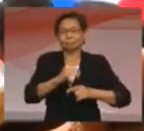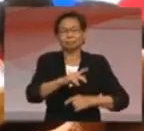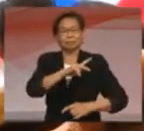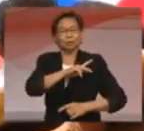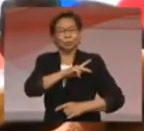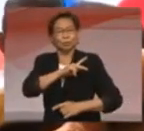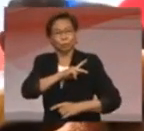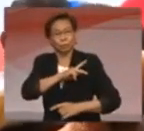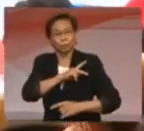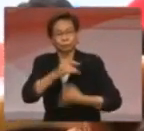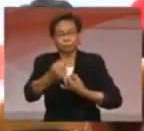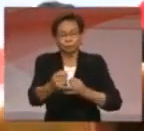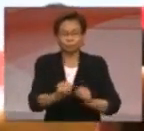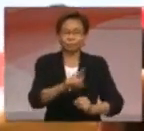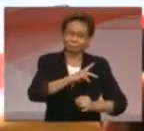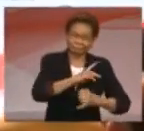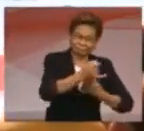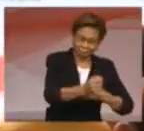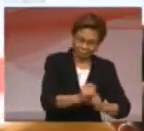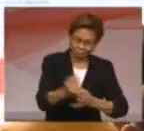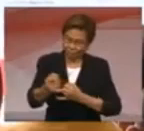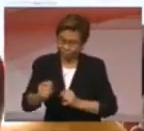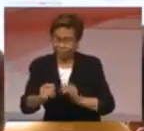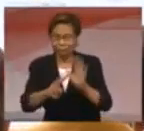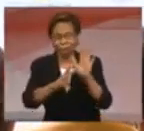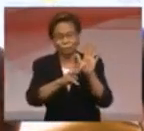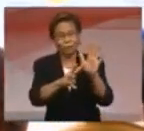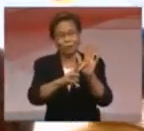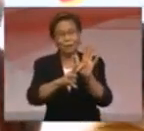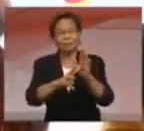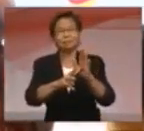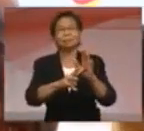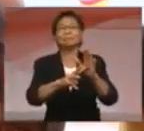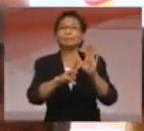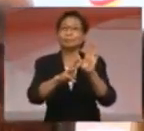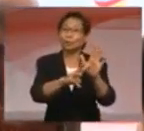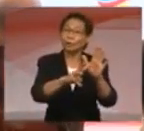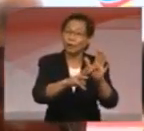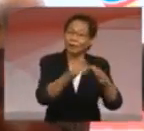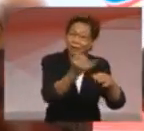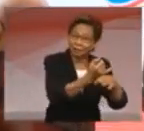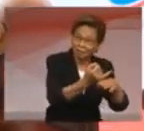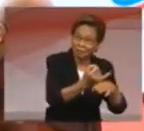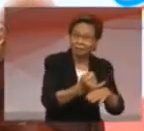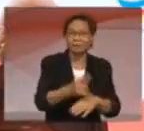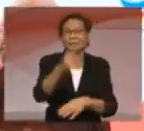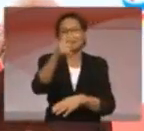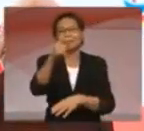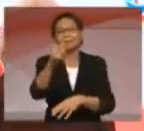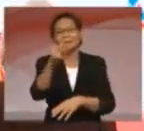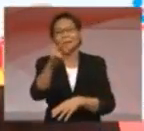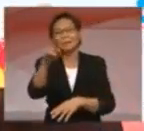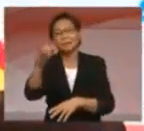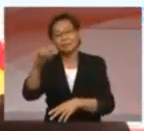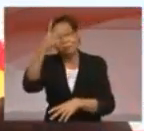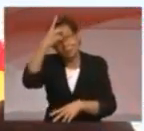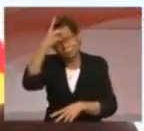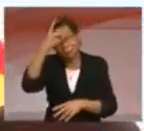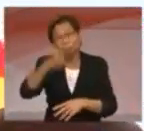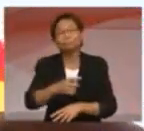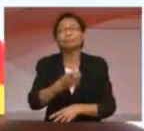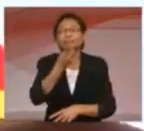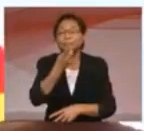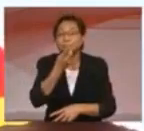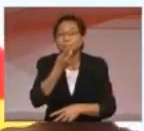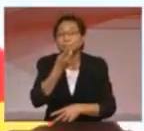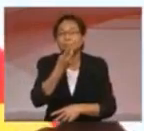Ketua-ketua jabatan, wakil-wakil industri, Tan Sri-Tan Sri, Datuk-Datuk,